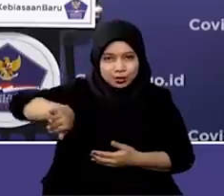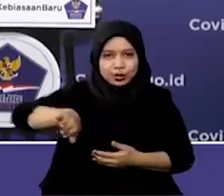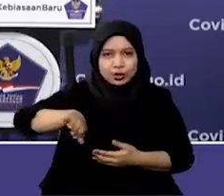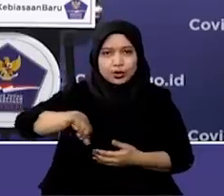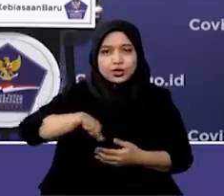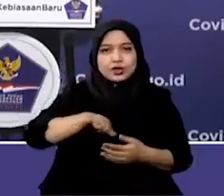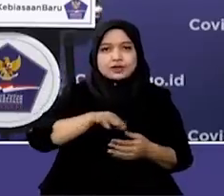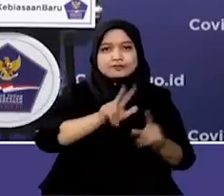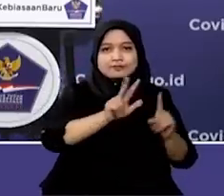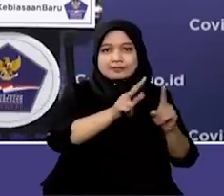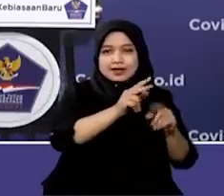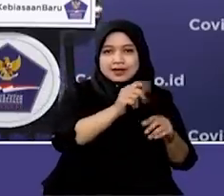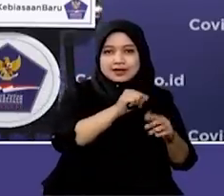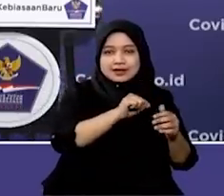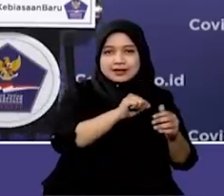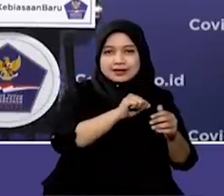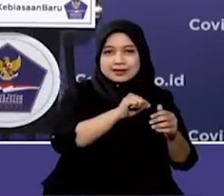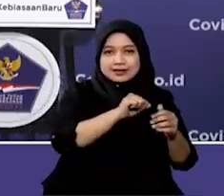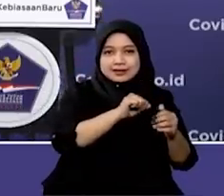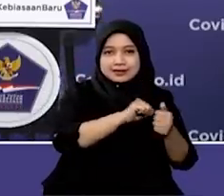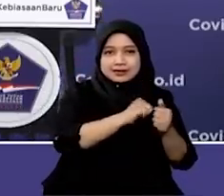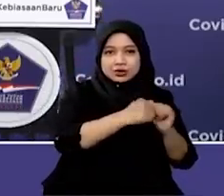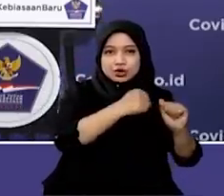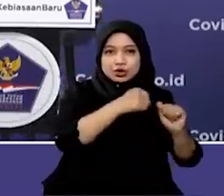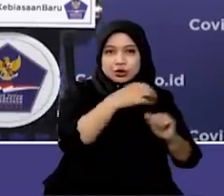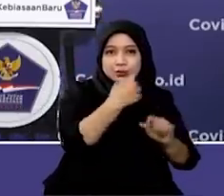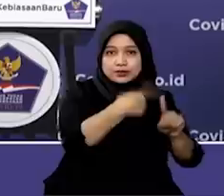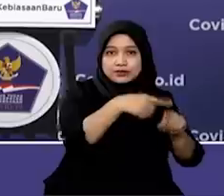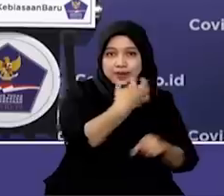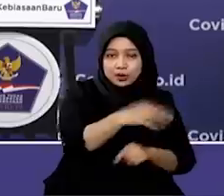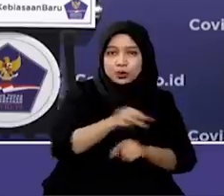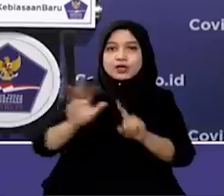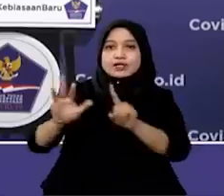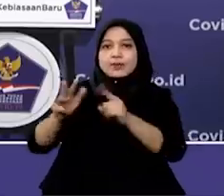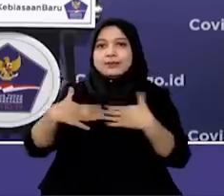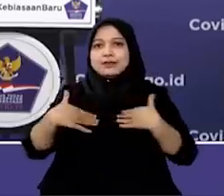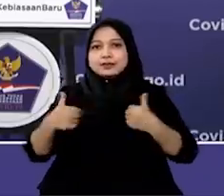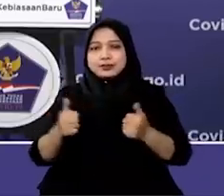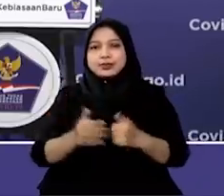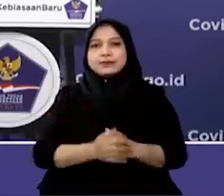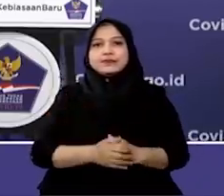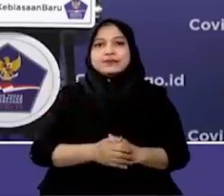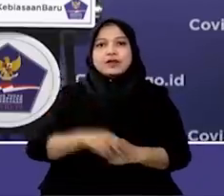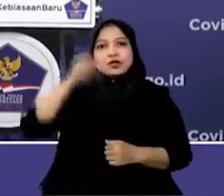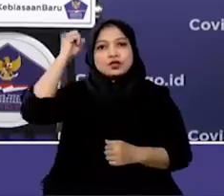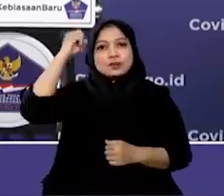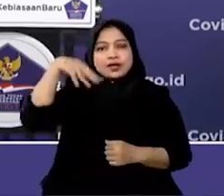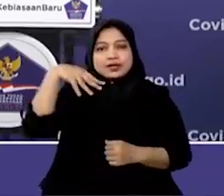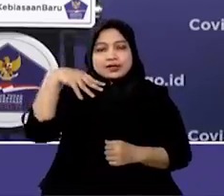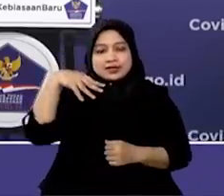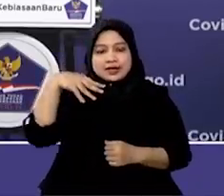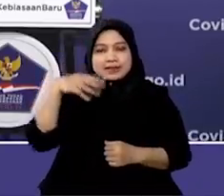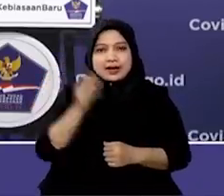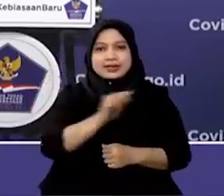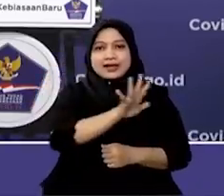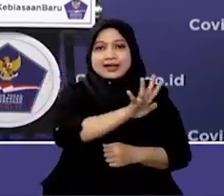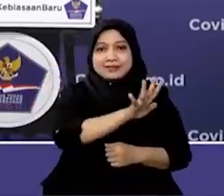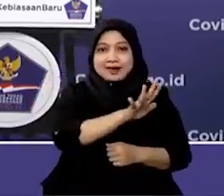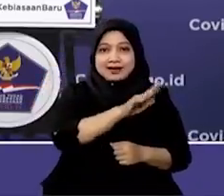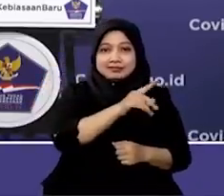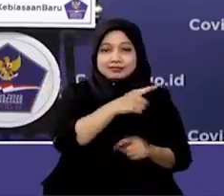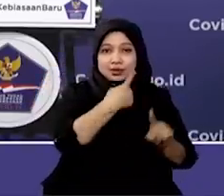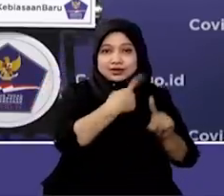18 sembuh di Sumatera Barat lima kasus baru 17 sembuh